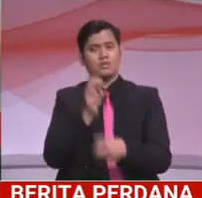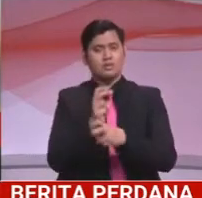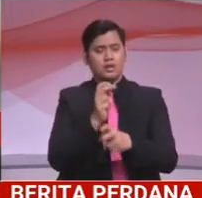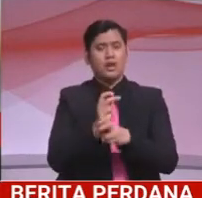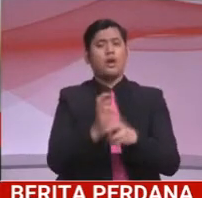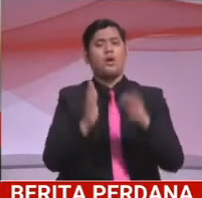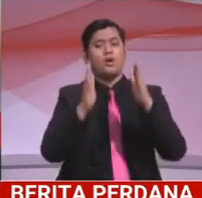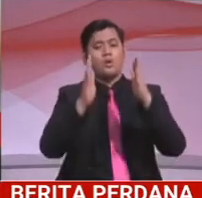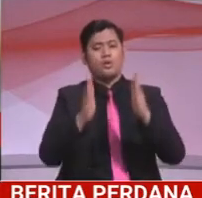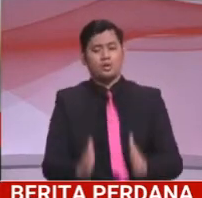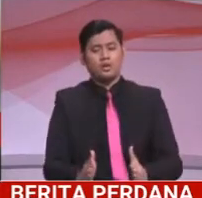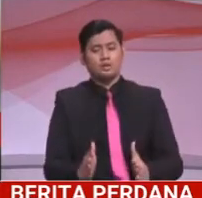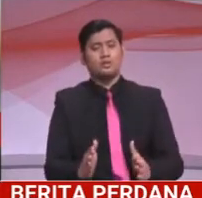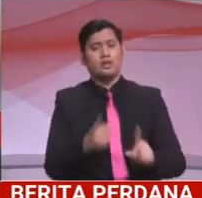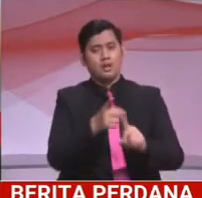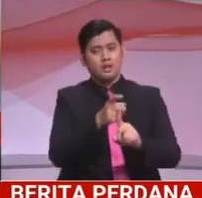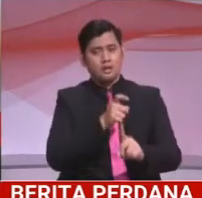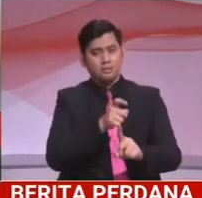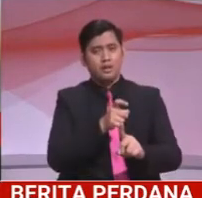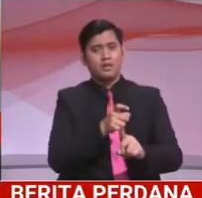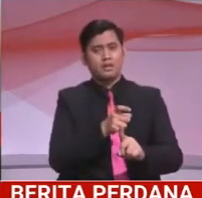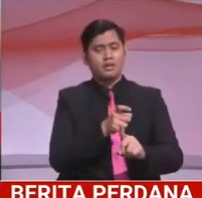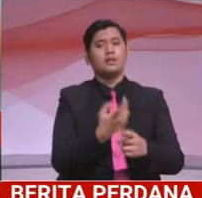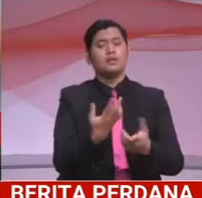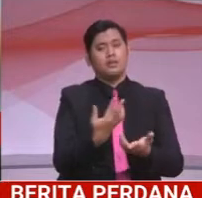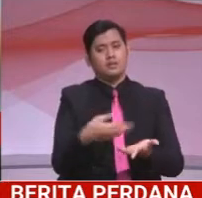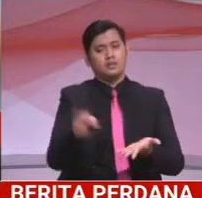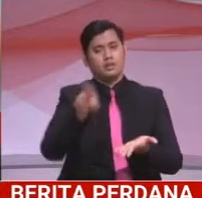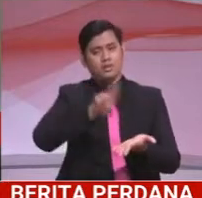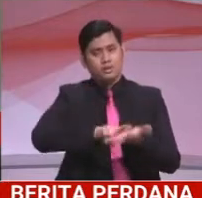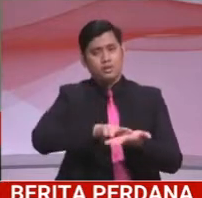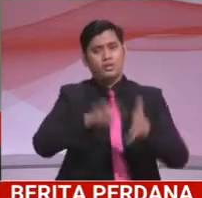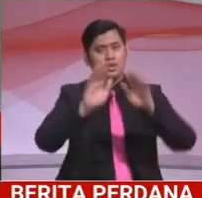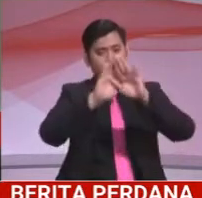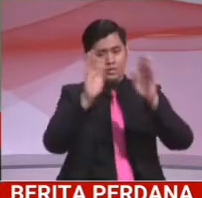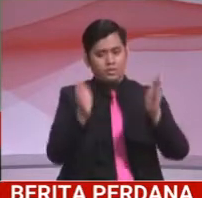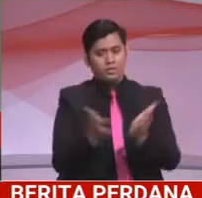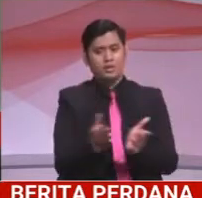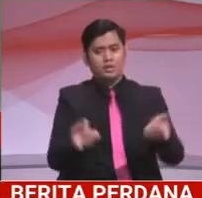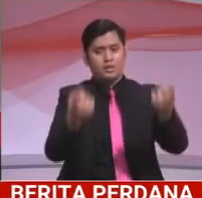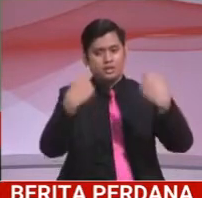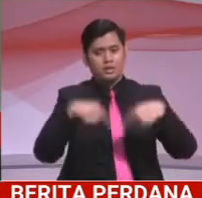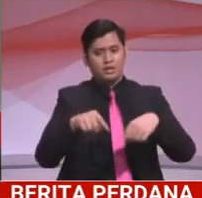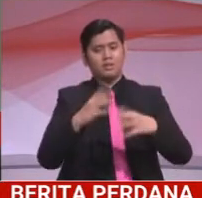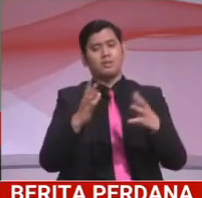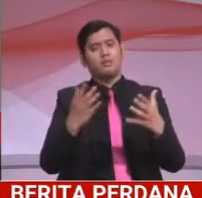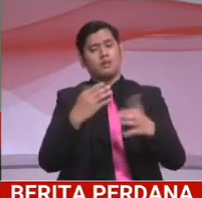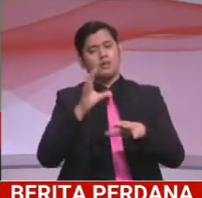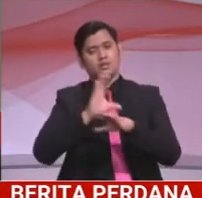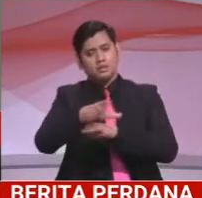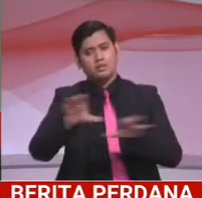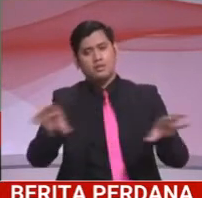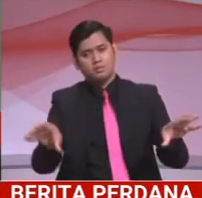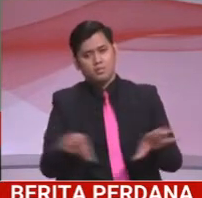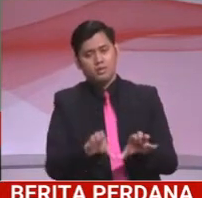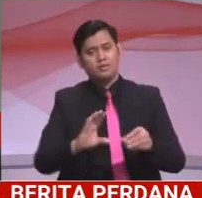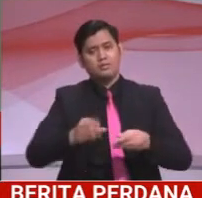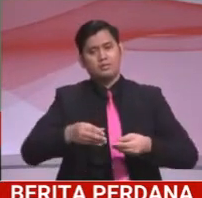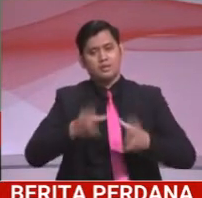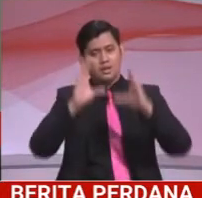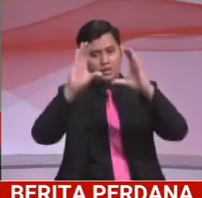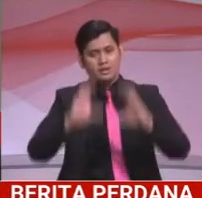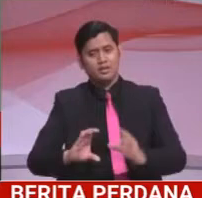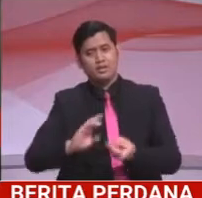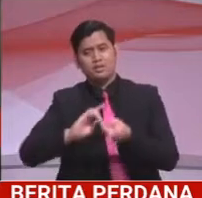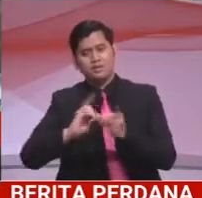berkenaan soh perlu merekodkan percubaannya dalam bentuk digital sebelum diserahkan kepada wakil gw